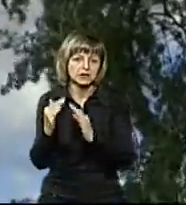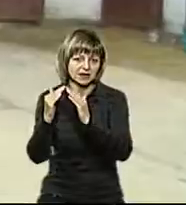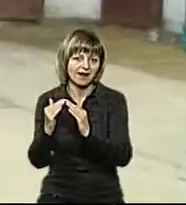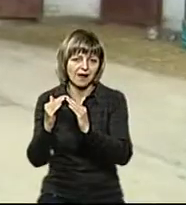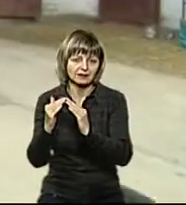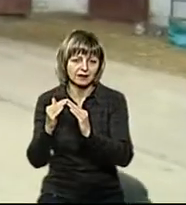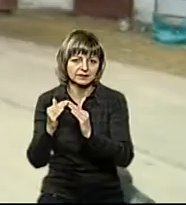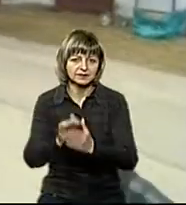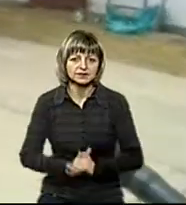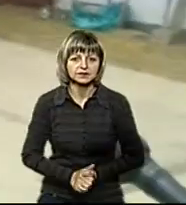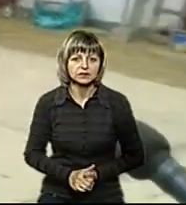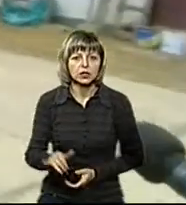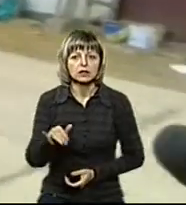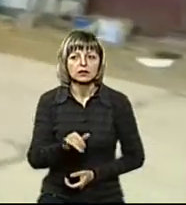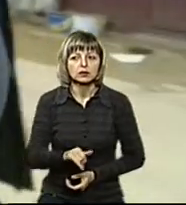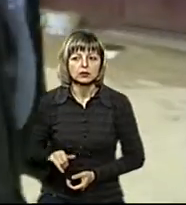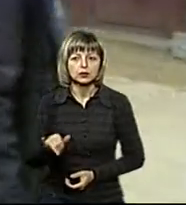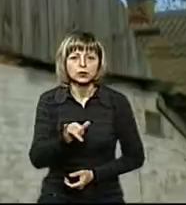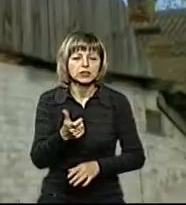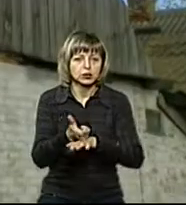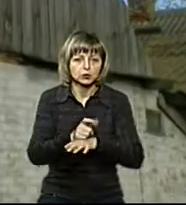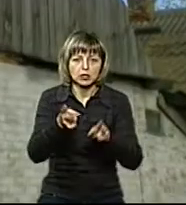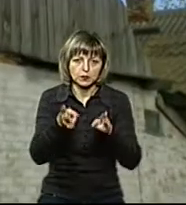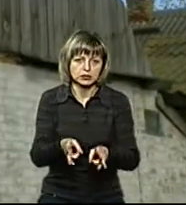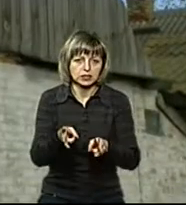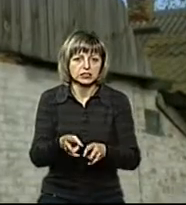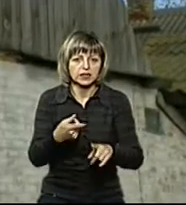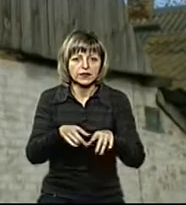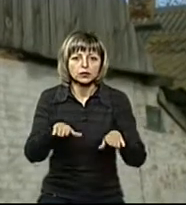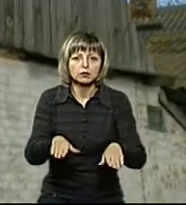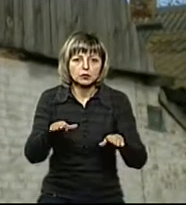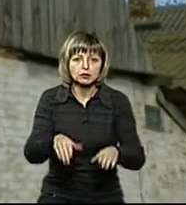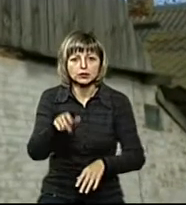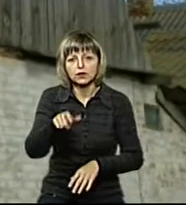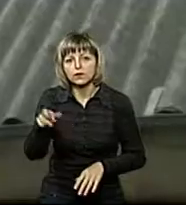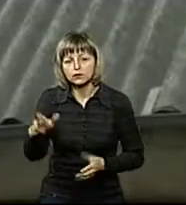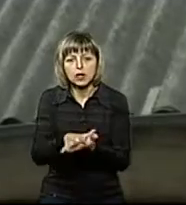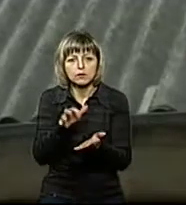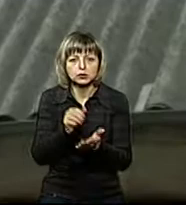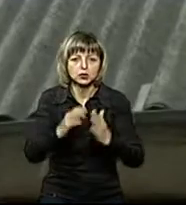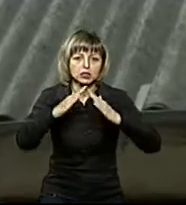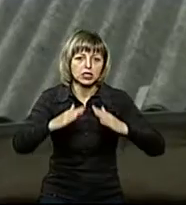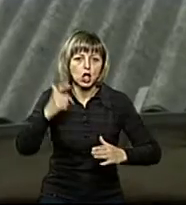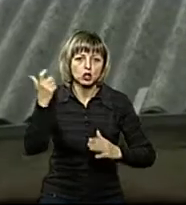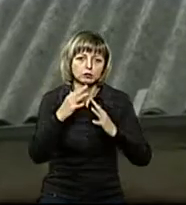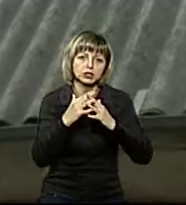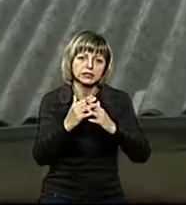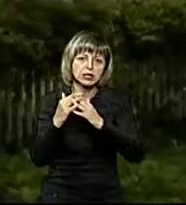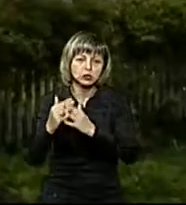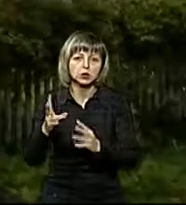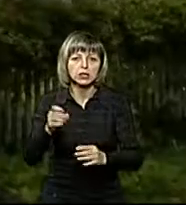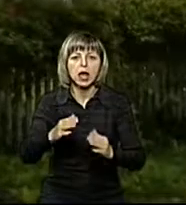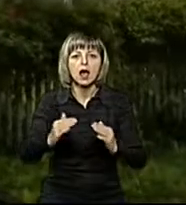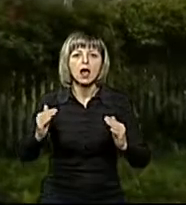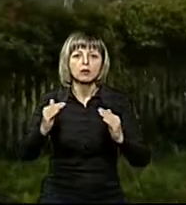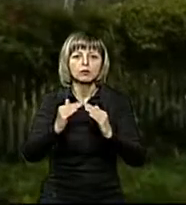перший будинок, який пострадав. На цьому об'їзді в людей через негоду пошкоджені дахи господарських споруд. На будинку, де